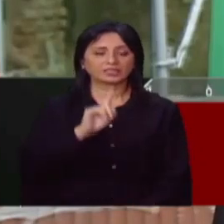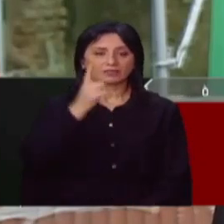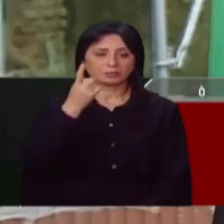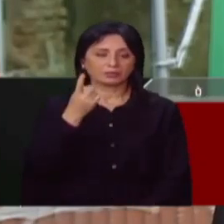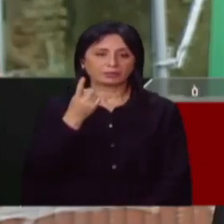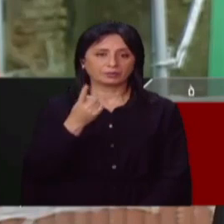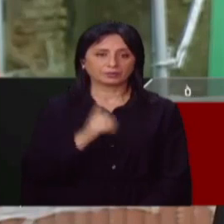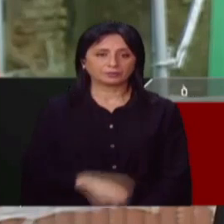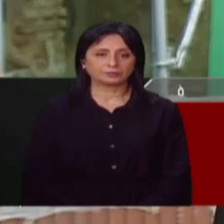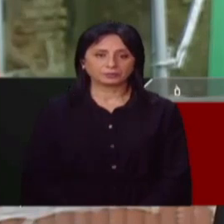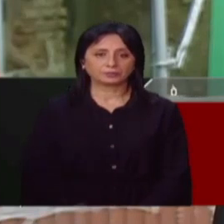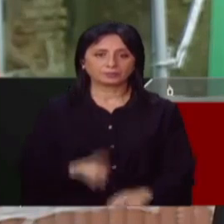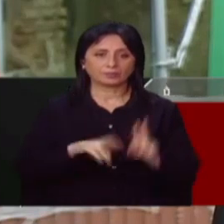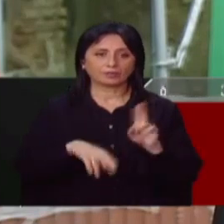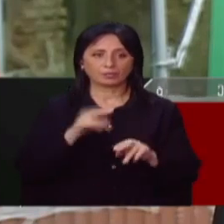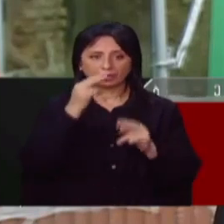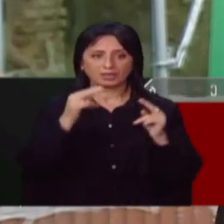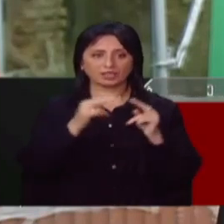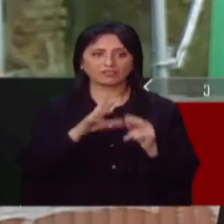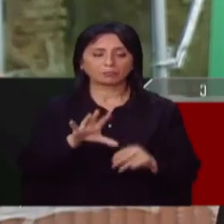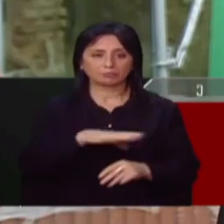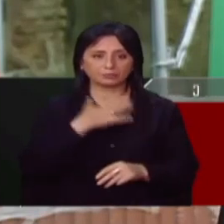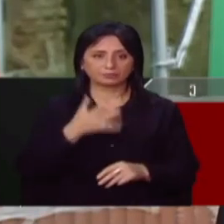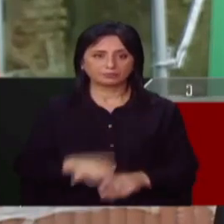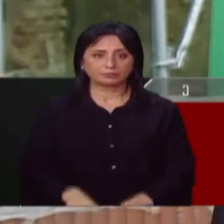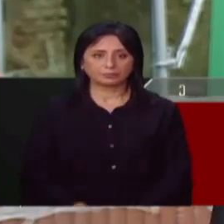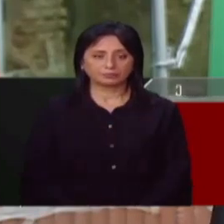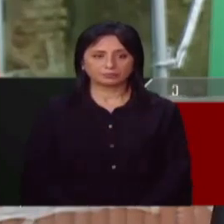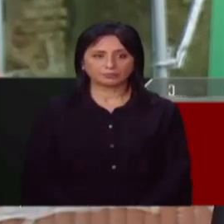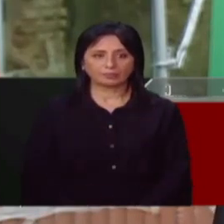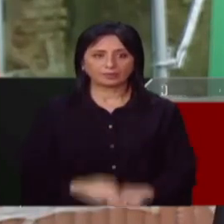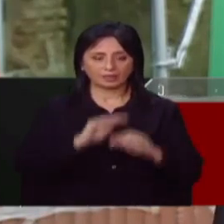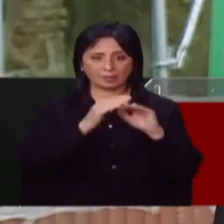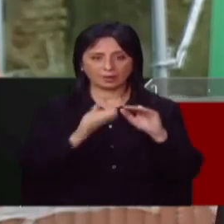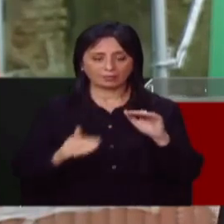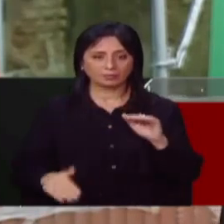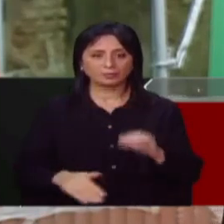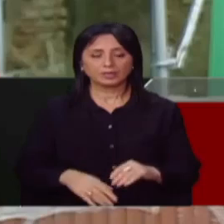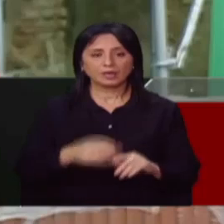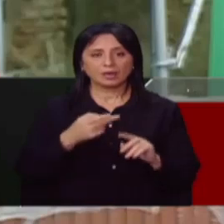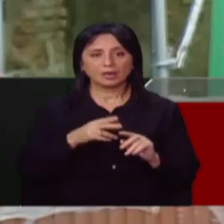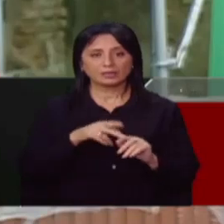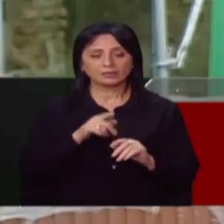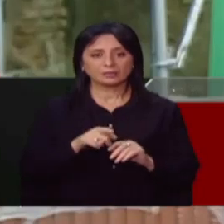თავდაპირველად აშენებულ ტაძარს ჰქონდა დაფარებული. ეს